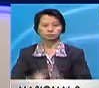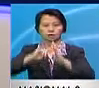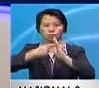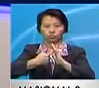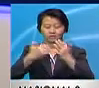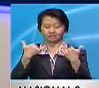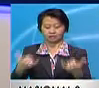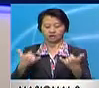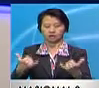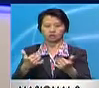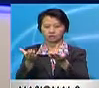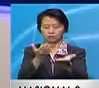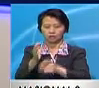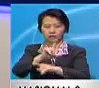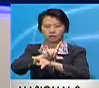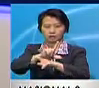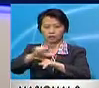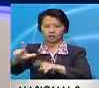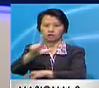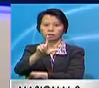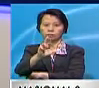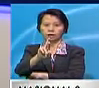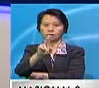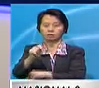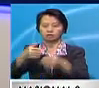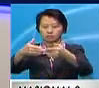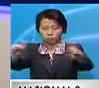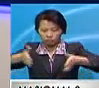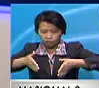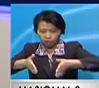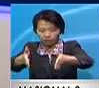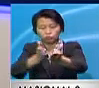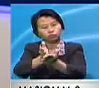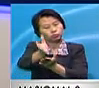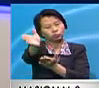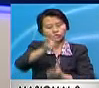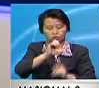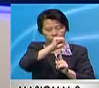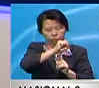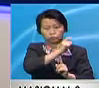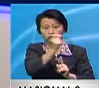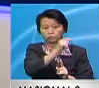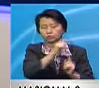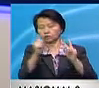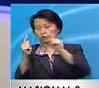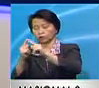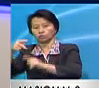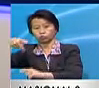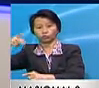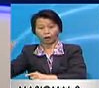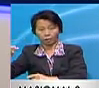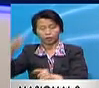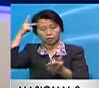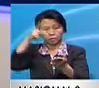bermula hari ini perkhidmatan transit aliran ringan lrt membuka laluan terus antara Sentul Timur dan Putra Heights yang